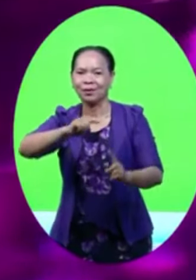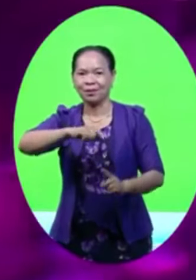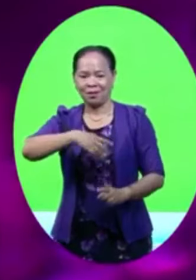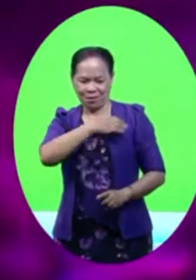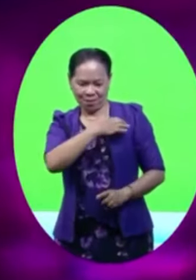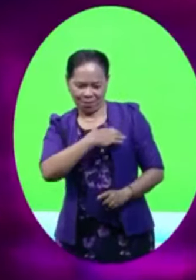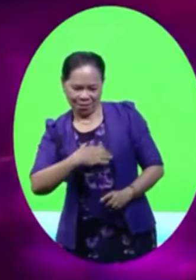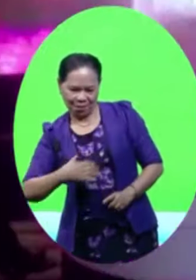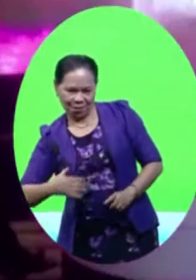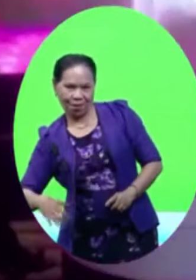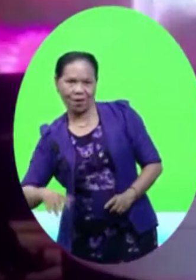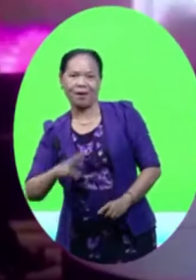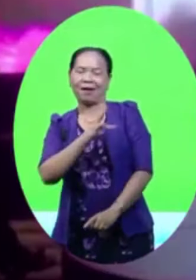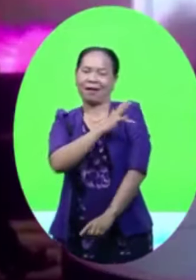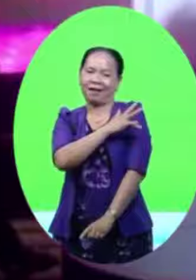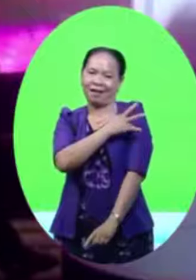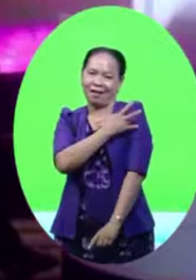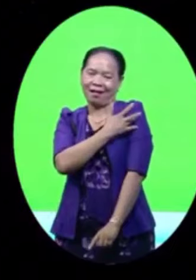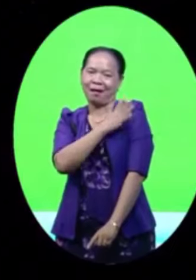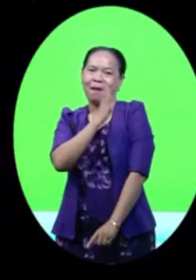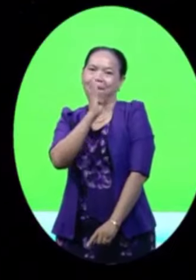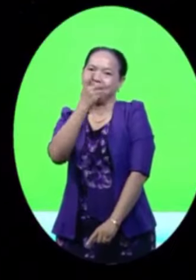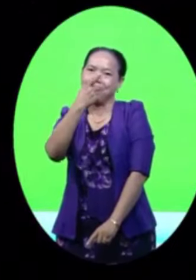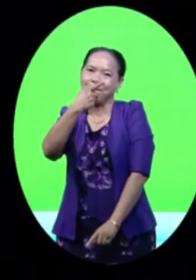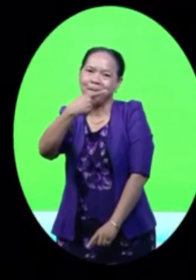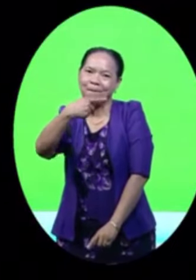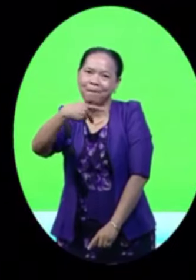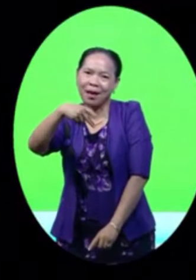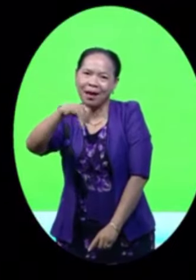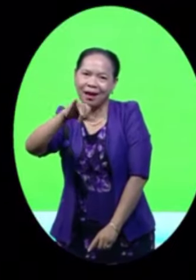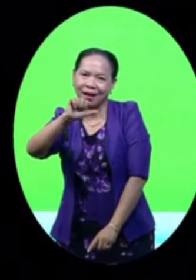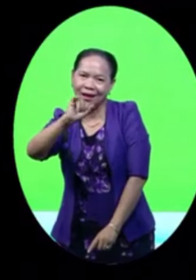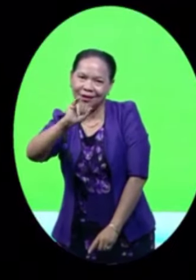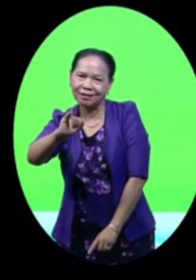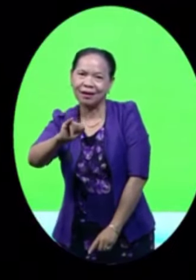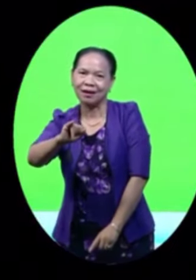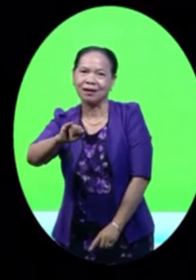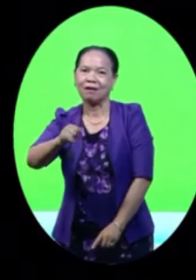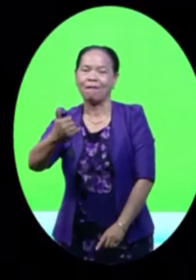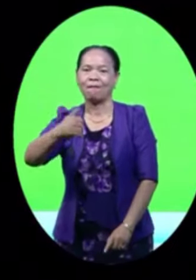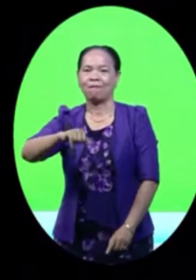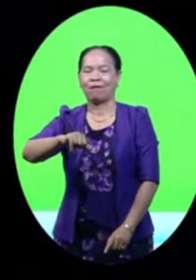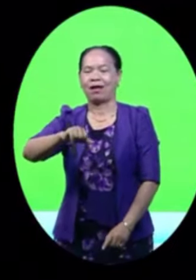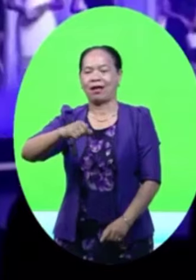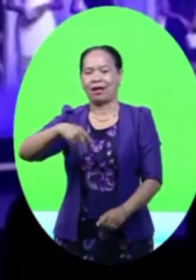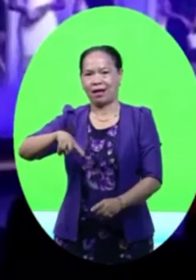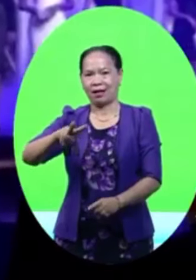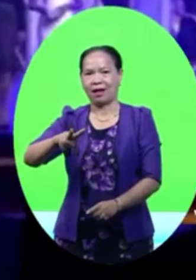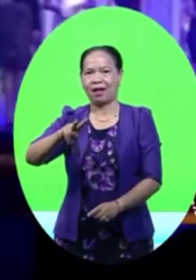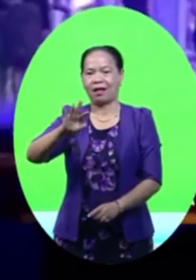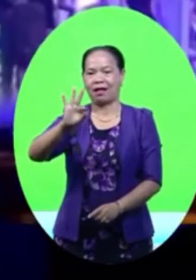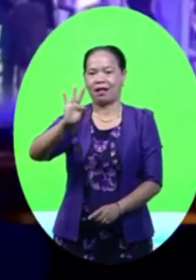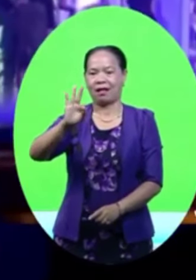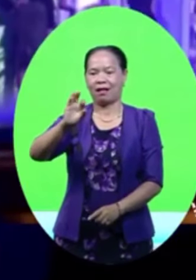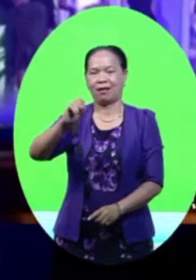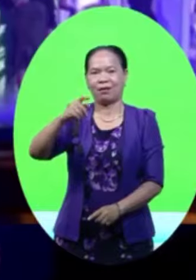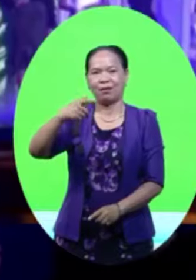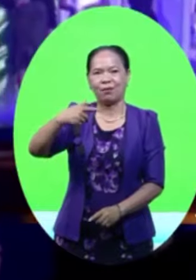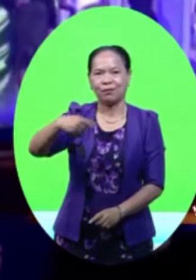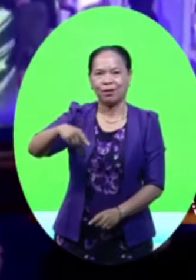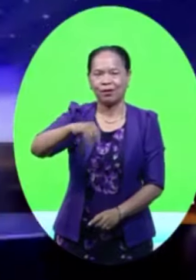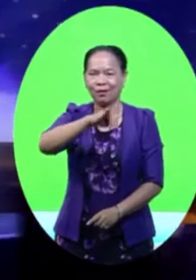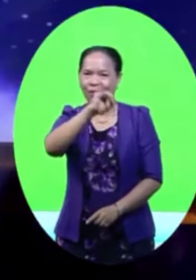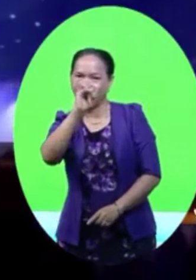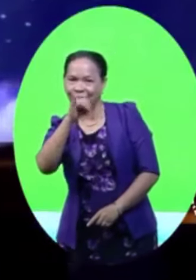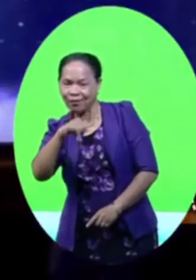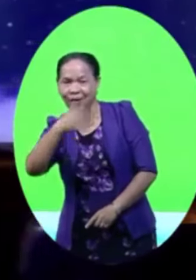Lan 2013 Prabhasarin Sripariyawat và quán quân Asia Next Top Model Jessica Amon Kudilok